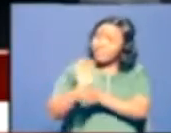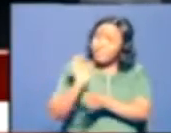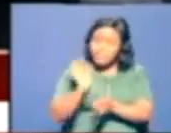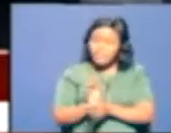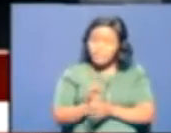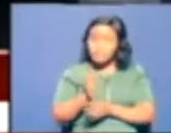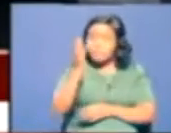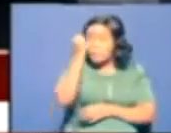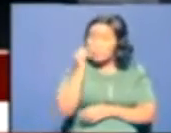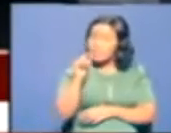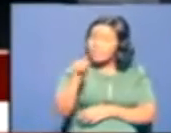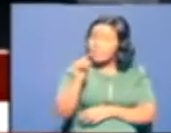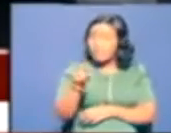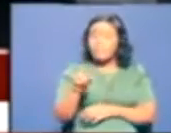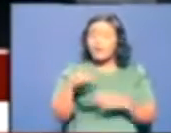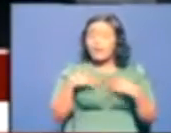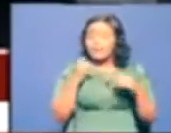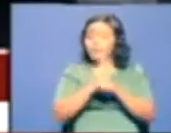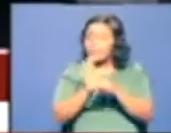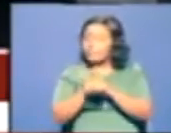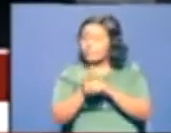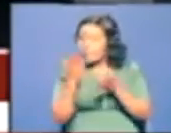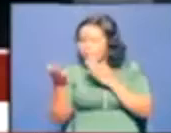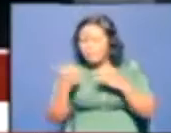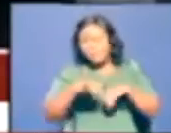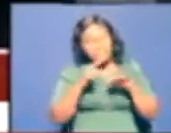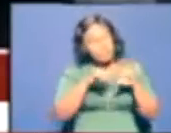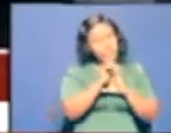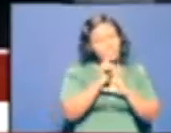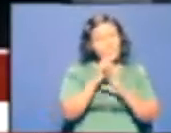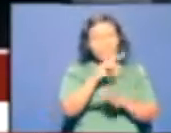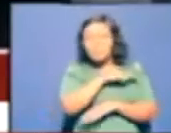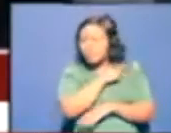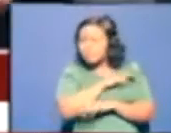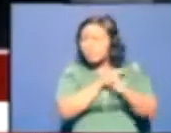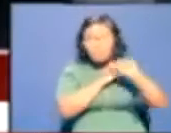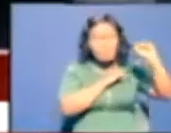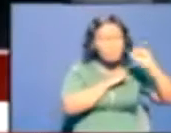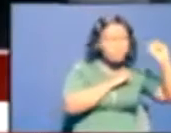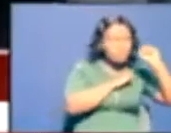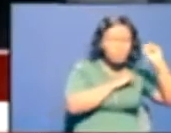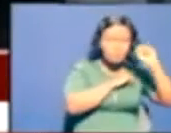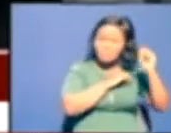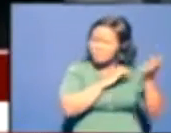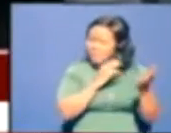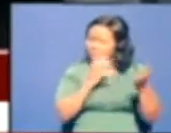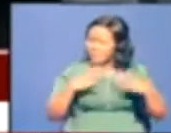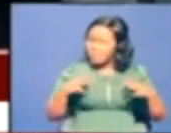pana sababu zake. Ni kama vile uende kupiga siasa hospitalini, hata wagonjwa wataamka bwana, atatoroka.